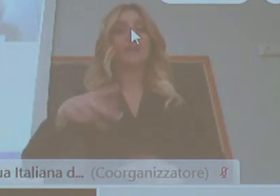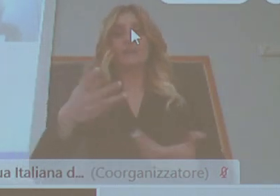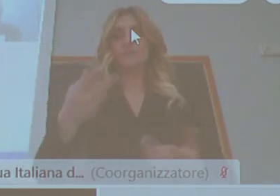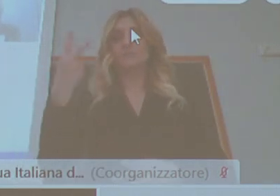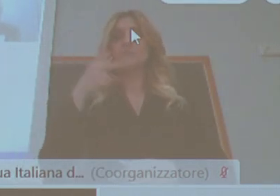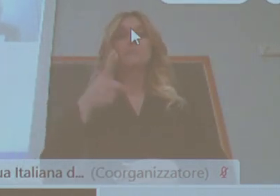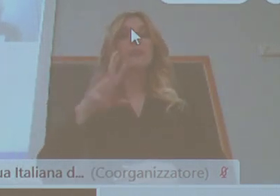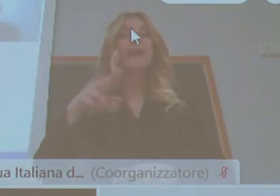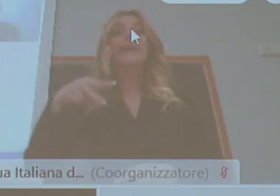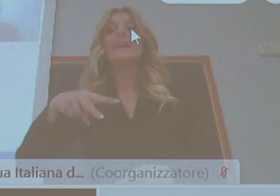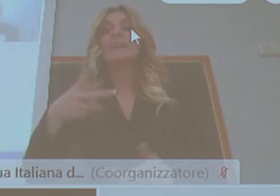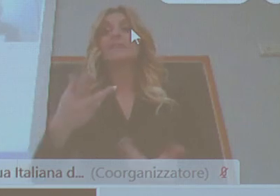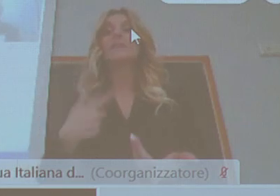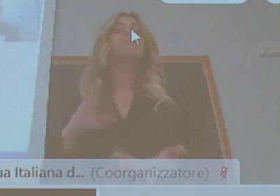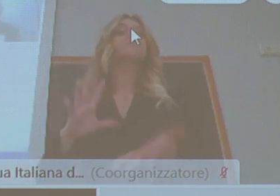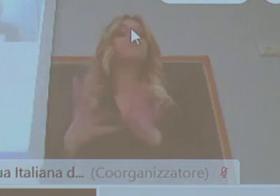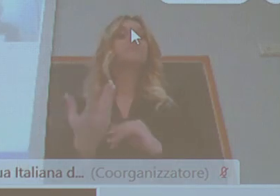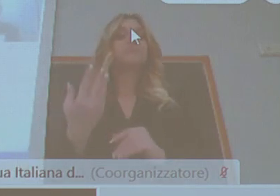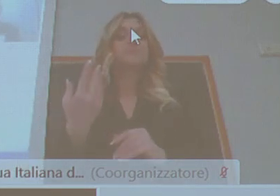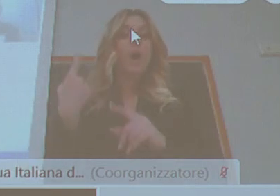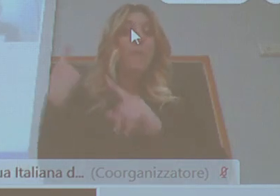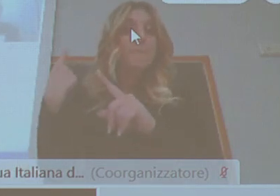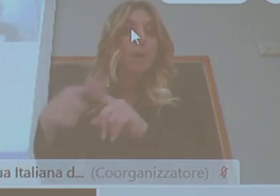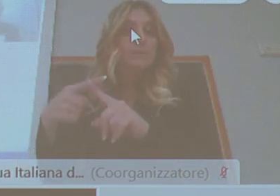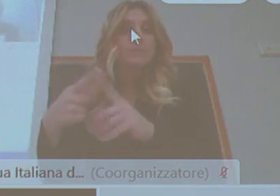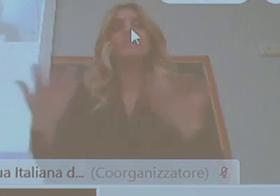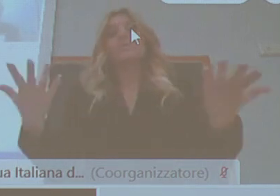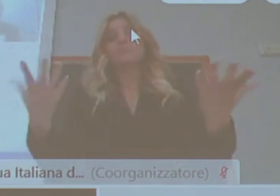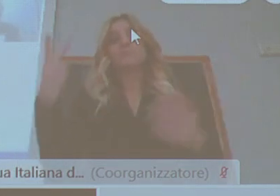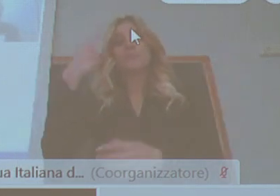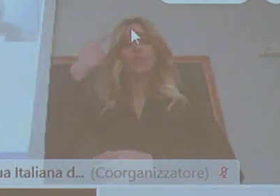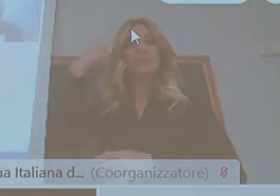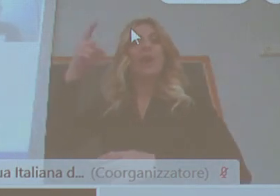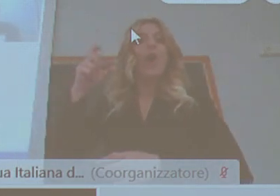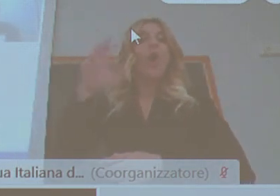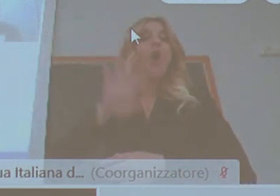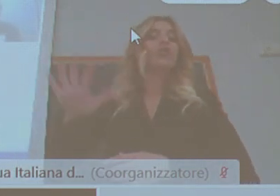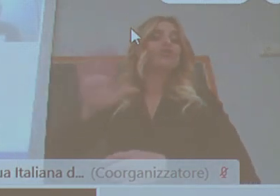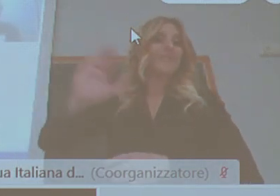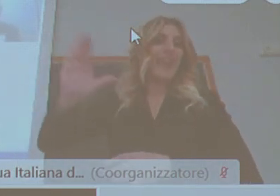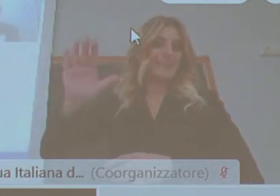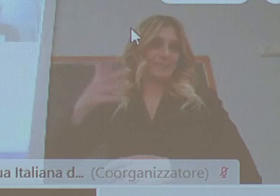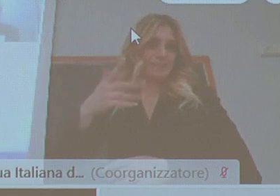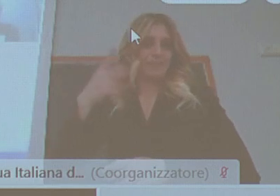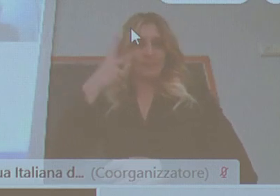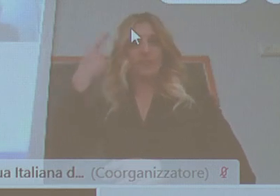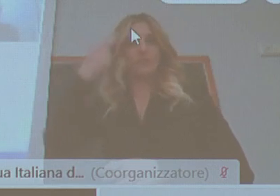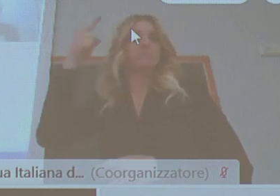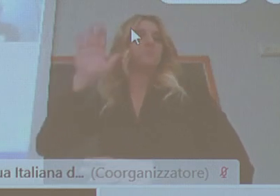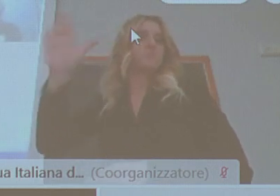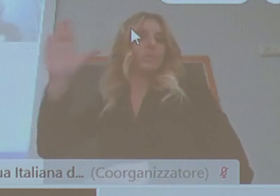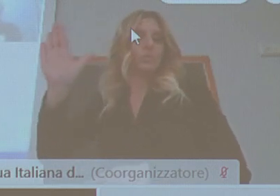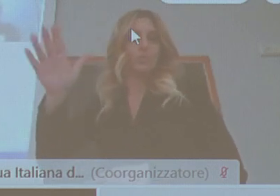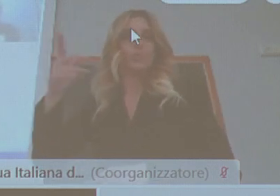Cina o l'India si pone, cioè è un tema dell'Occidente, è un tema delle democrazie occidentali che